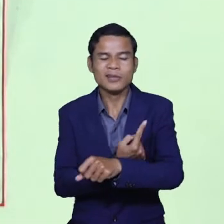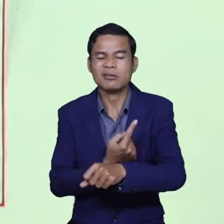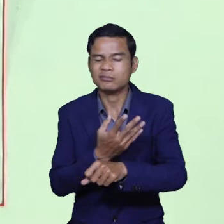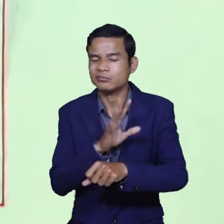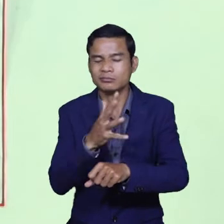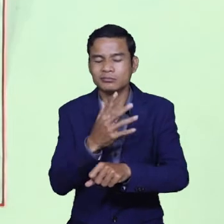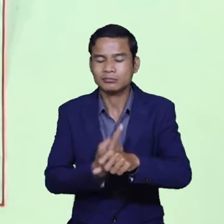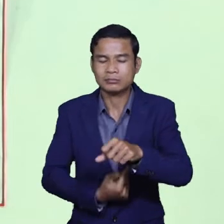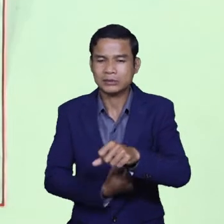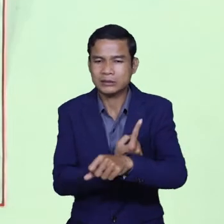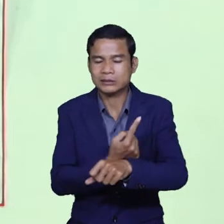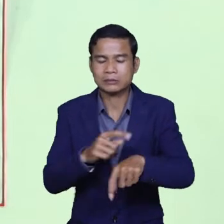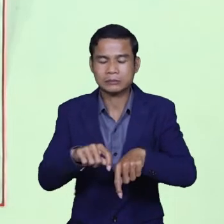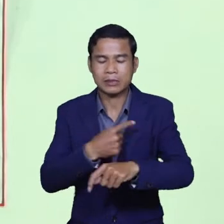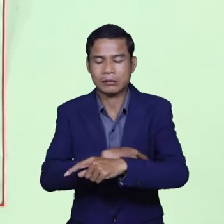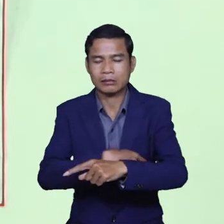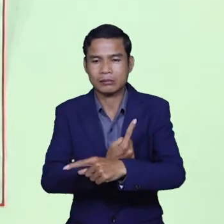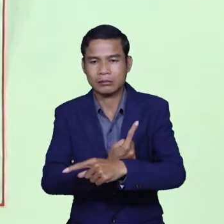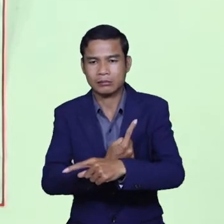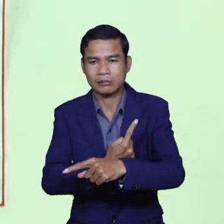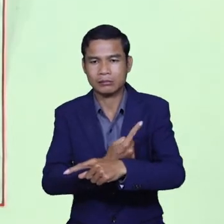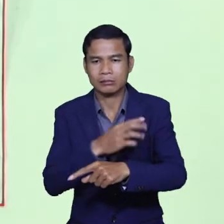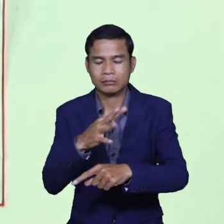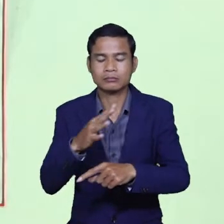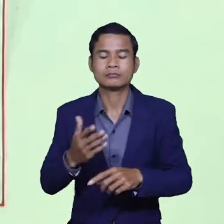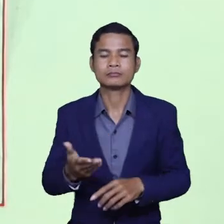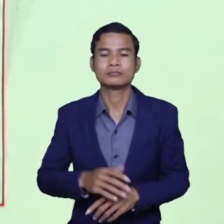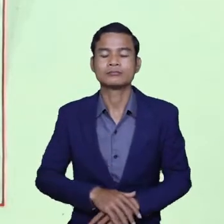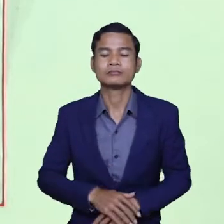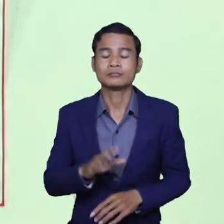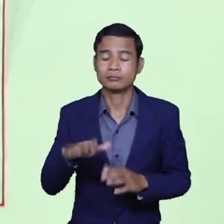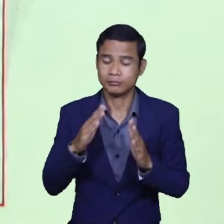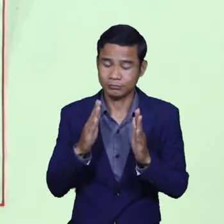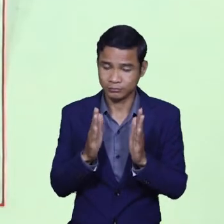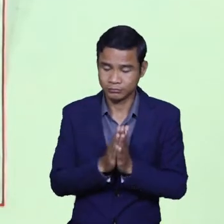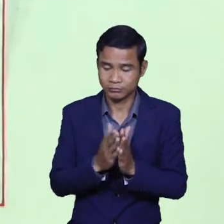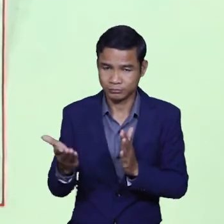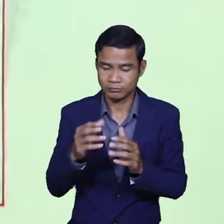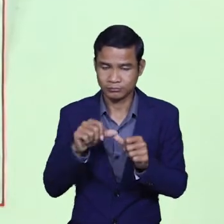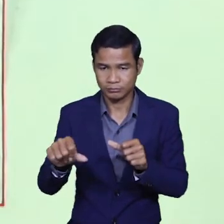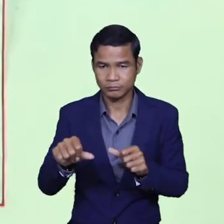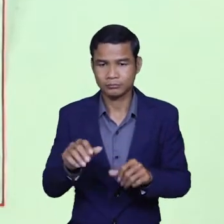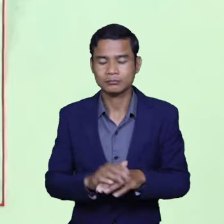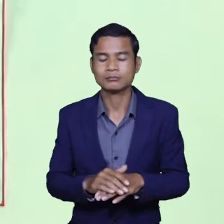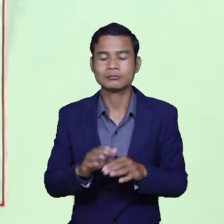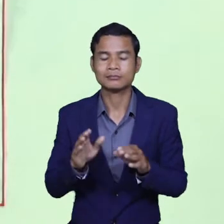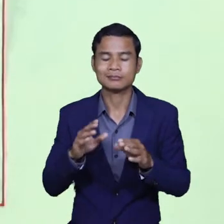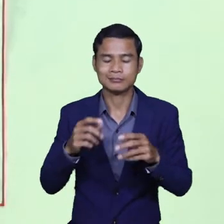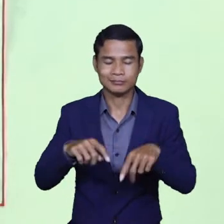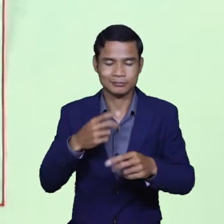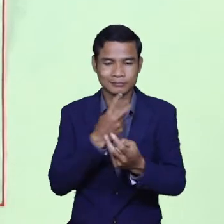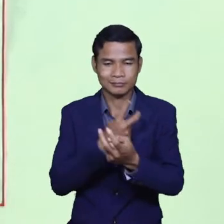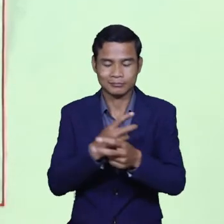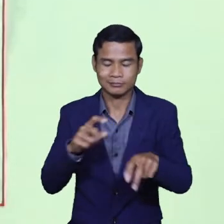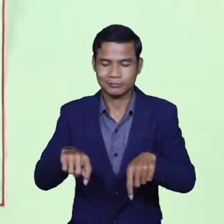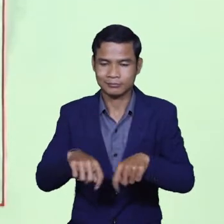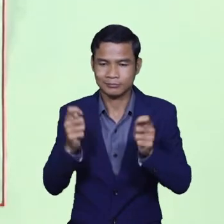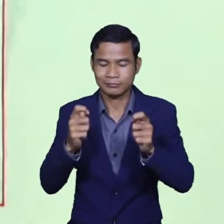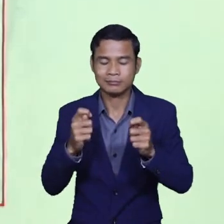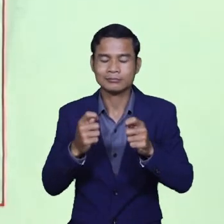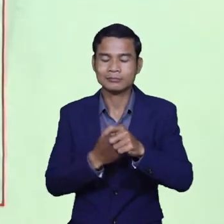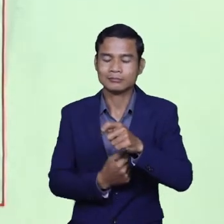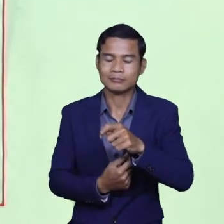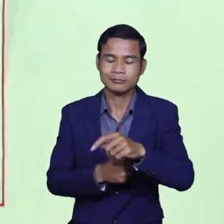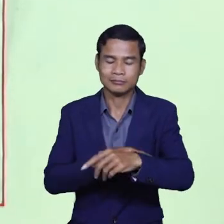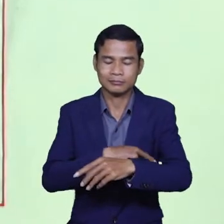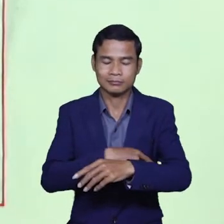ស់យើងទេមានន័យថាគឺវាបាក់នៅខាងក្នុងចាអរគុណឥឡូវអ្នកគ្រូបន្តទៅចាបំណាក់ឆ្អឹងបើកមុខគឺឆ្អឹងដែលបាក់ចា